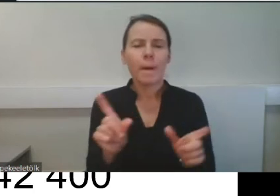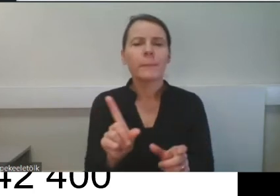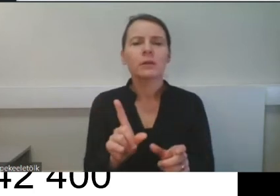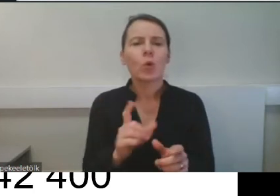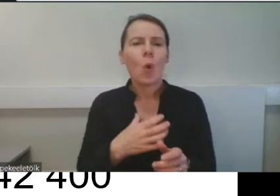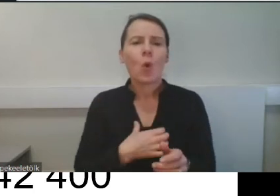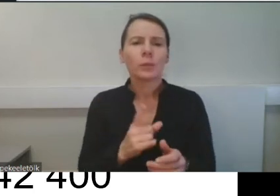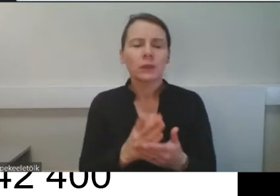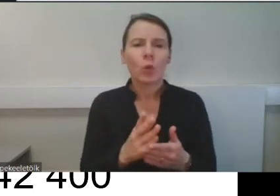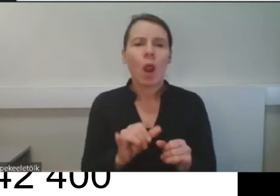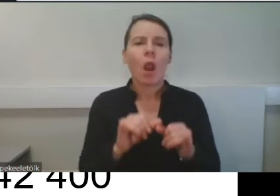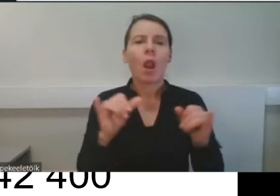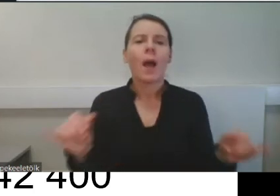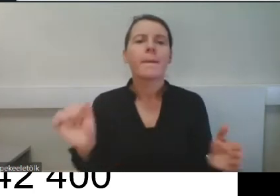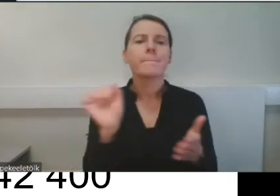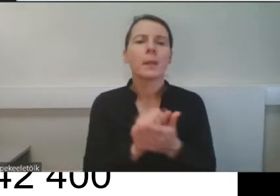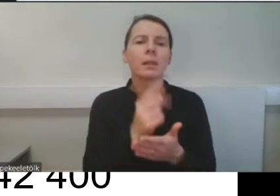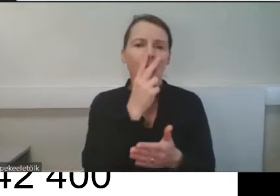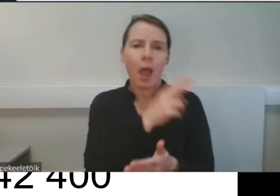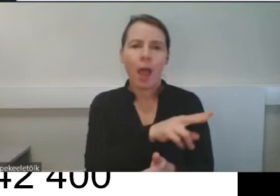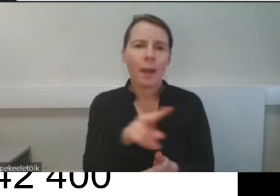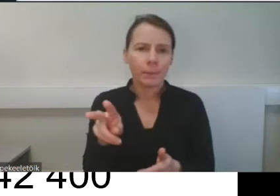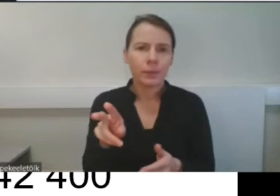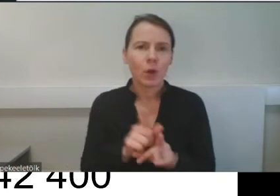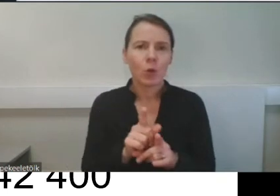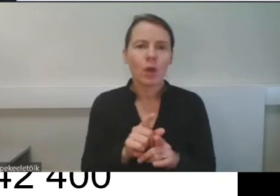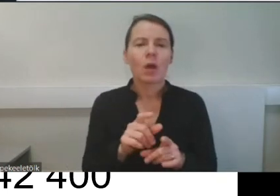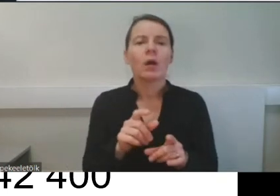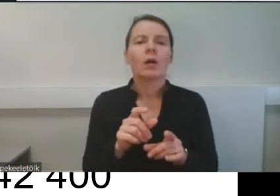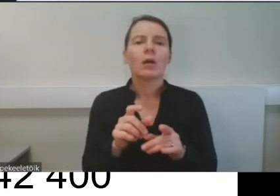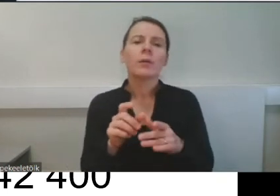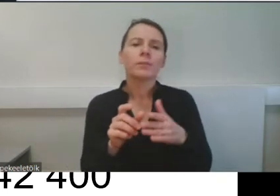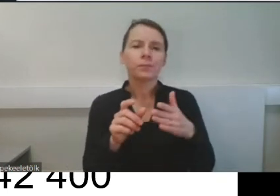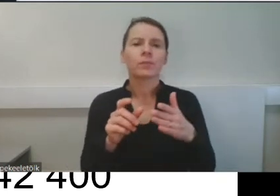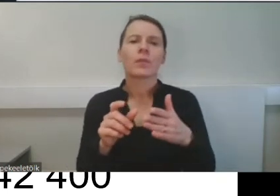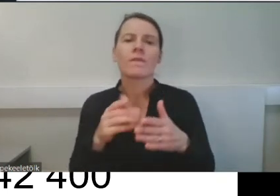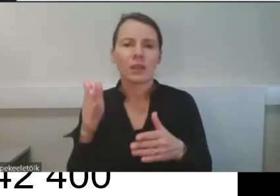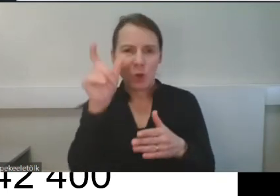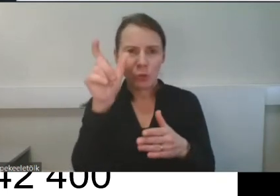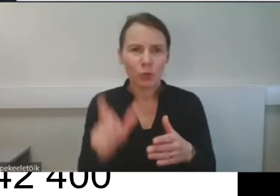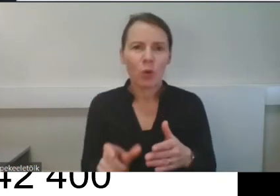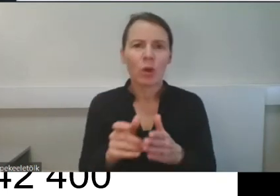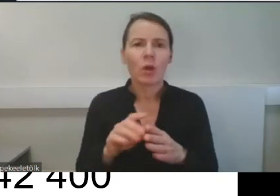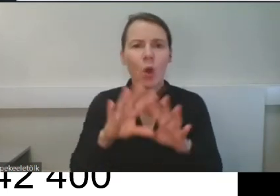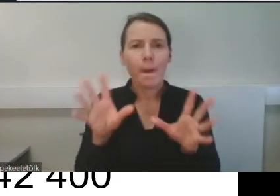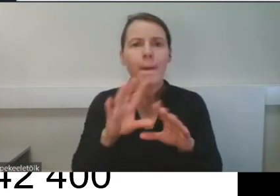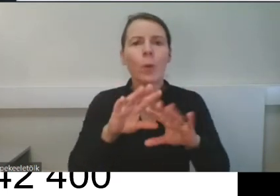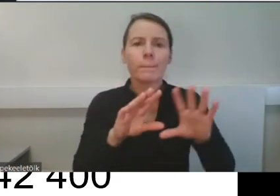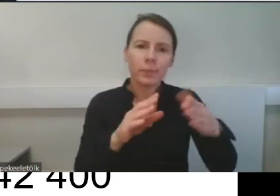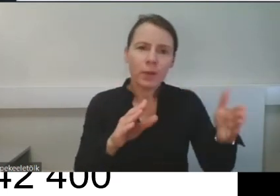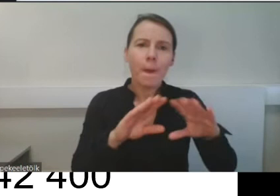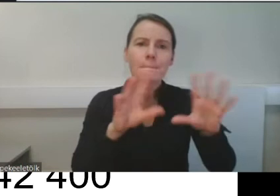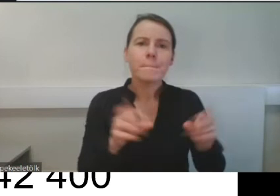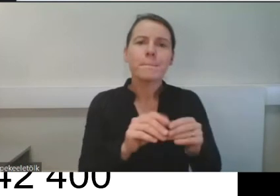20% ametlik puue ja olulise tegevuspiiranguga inimestest, kes on siis